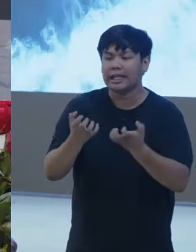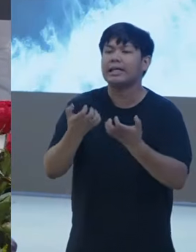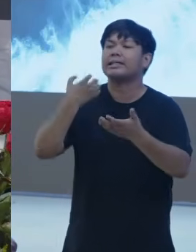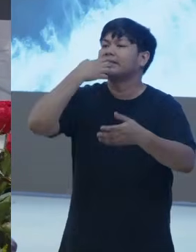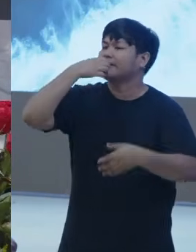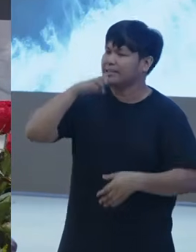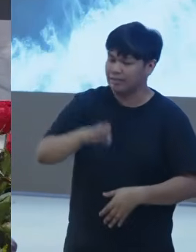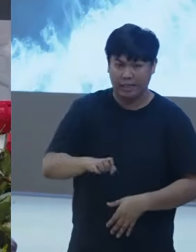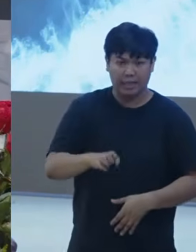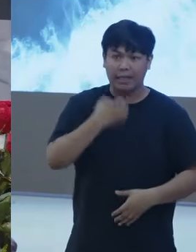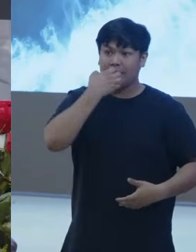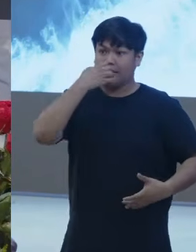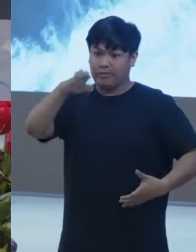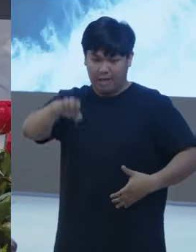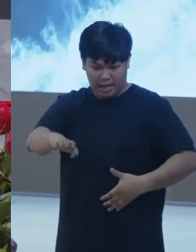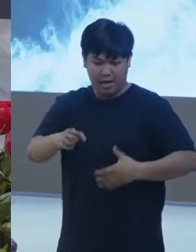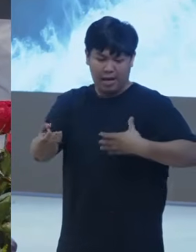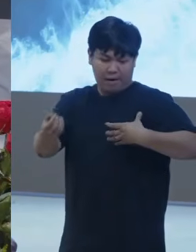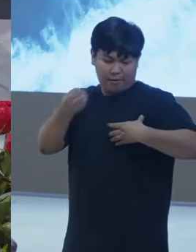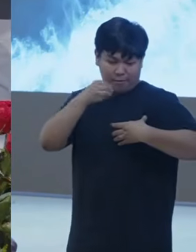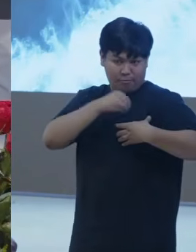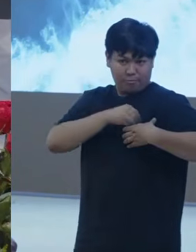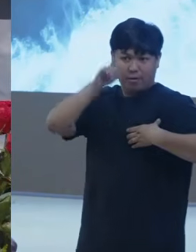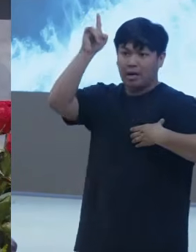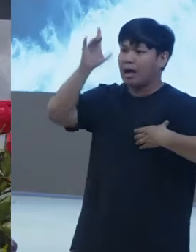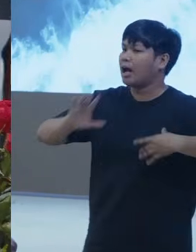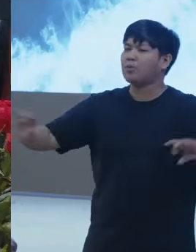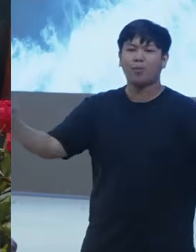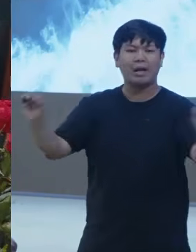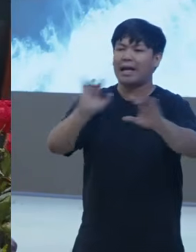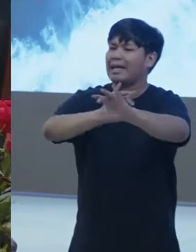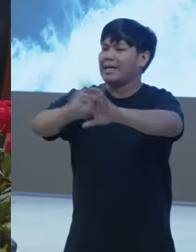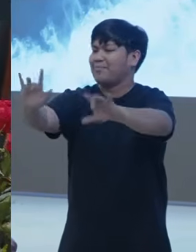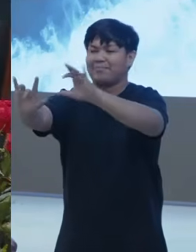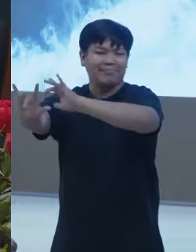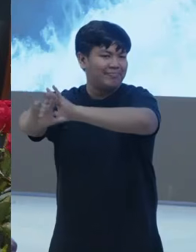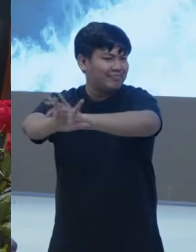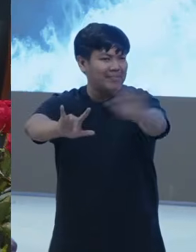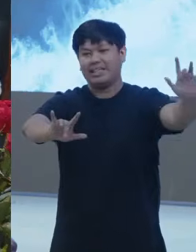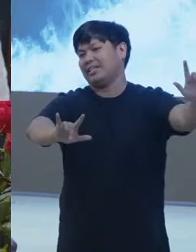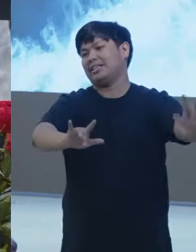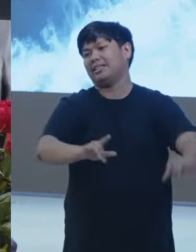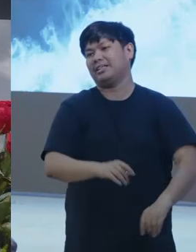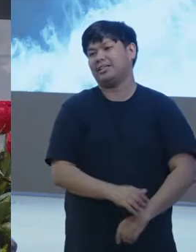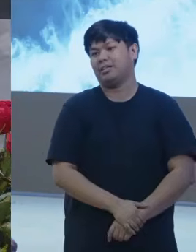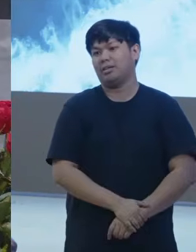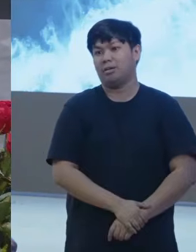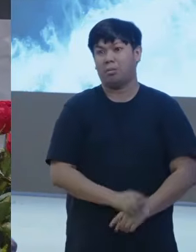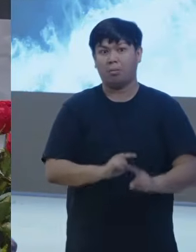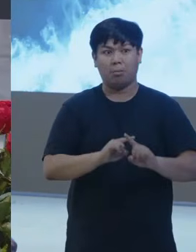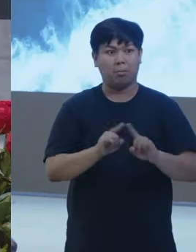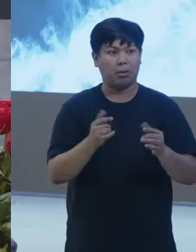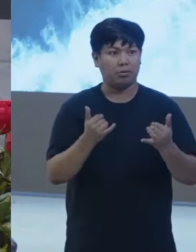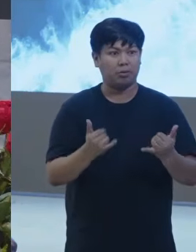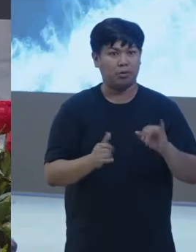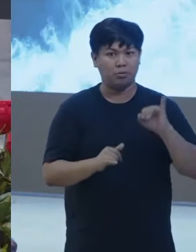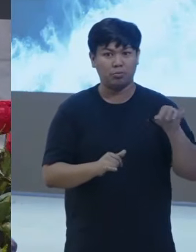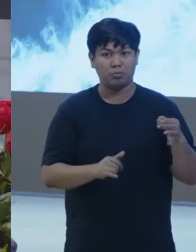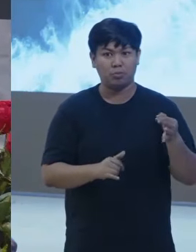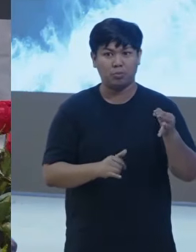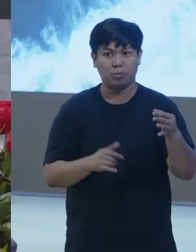you. Wala pong masama sa ating Diyos kahit na anong bahid ng anomalya. Wala po sa